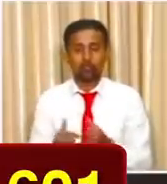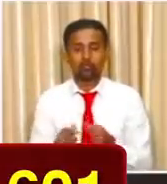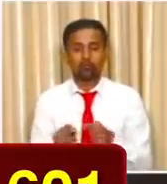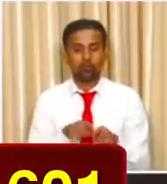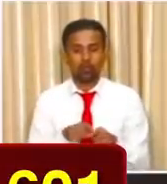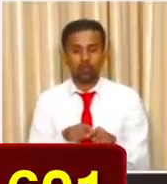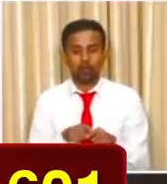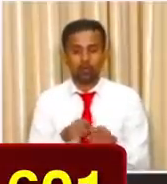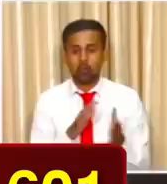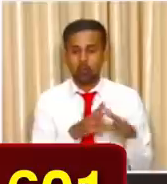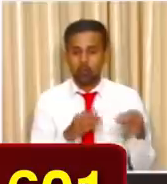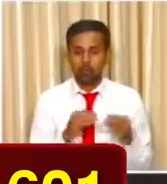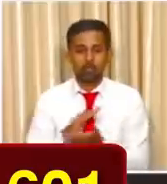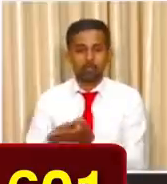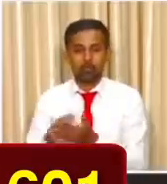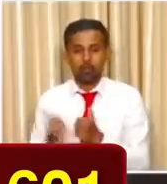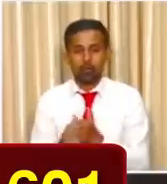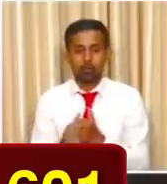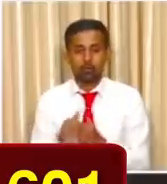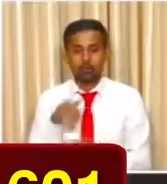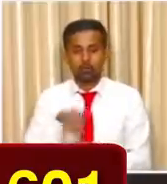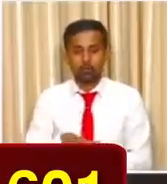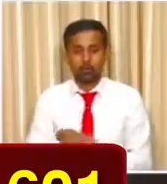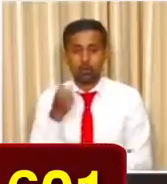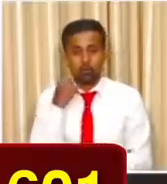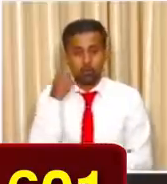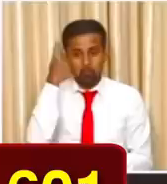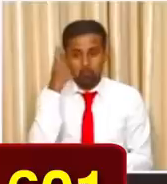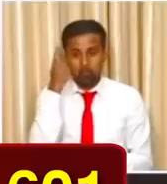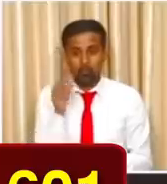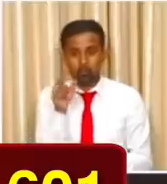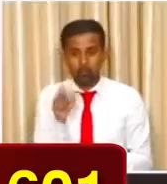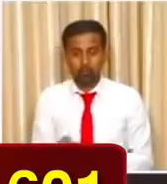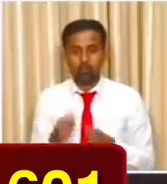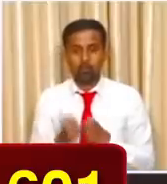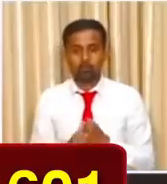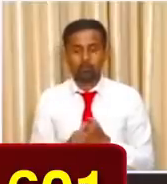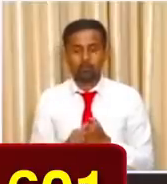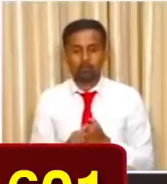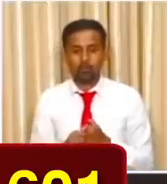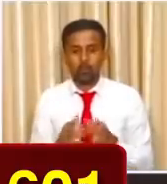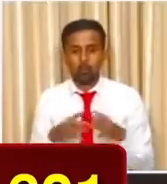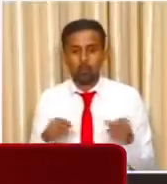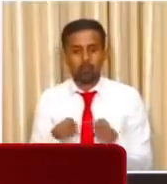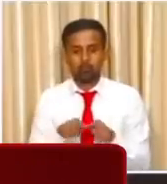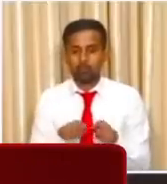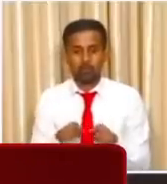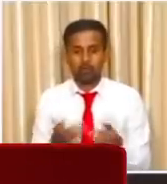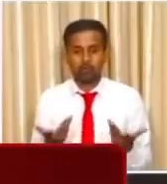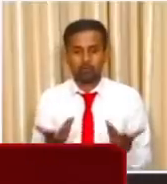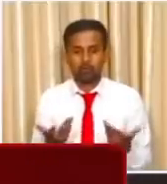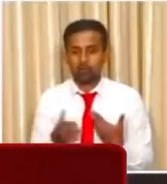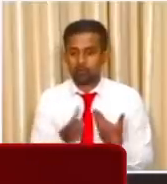වගේම ඒ භාණ්ඩා සේවා නිෂ්පාදනය හරහා නිපුණතාවයක් තියෙන ශ්‍රමිකයෙක් අපි හදනවා භාණ්ඩ විතරක් නෙමෙයි අපි